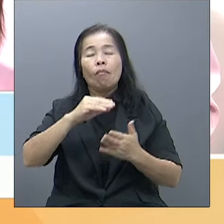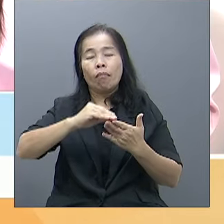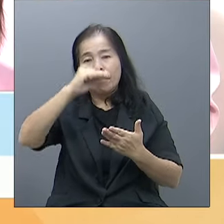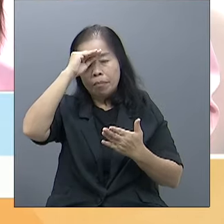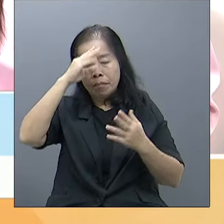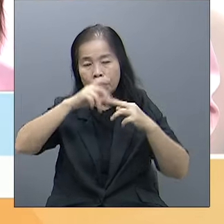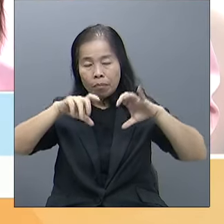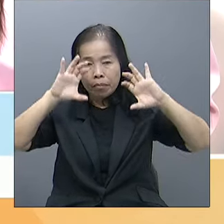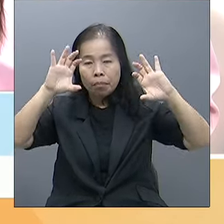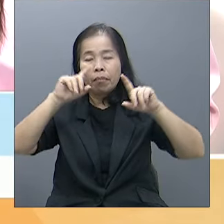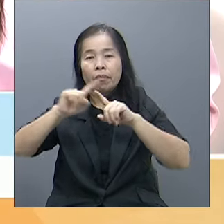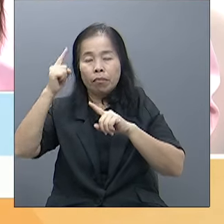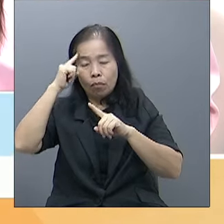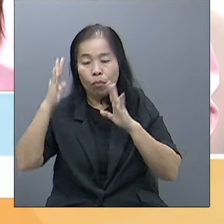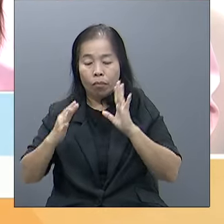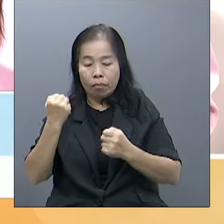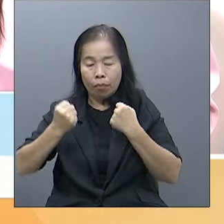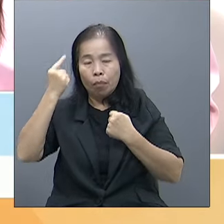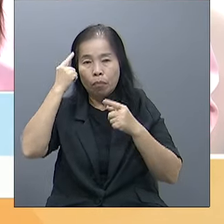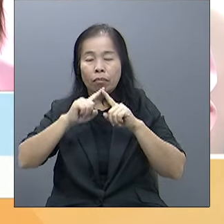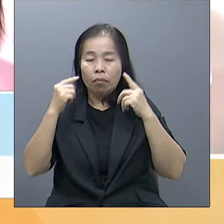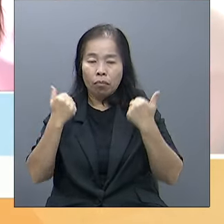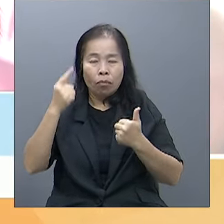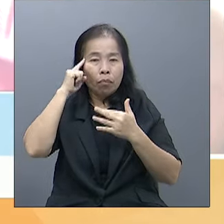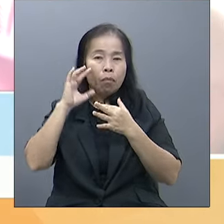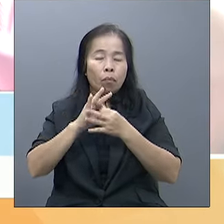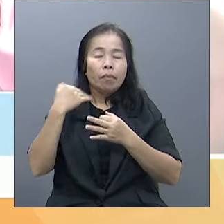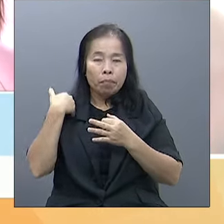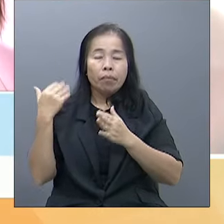าผู้ใหญ่เองตอนนี้เนี่ยมันมีข้อกำหนดขึ้นมาแล้วว่าจะต้องทำยังไงที